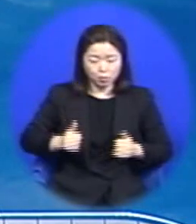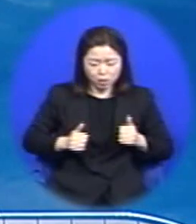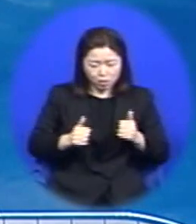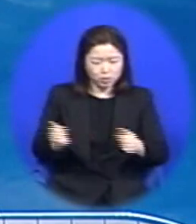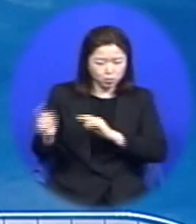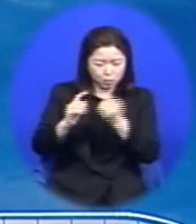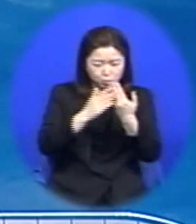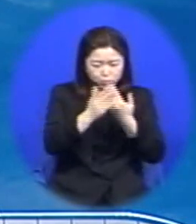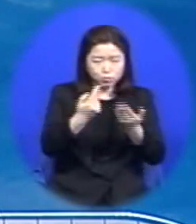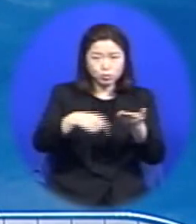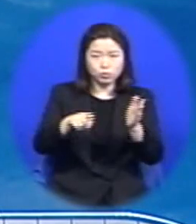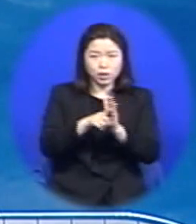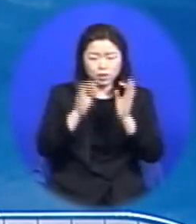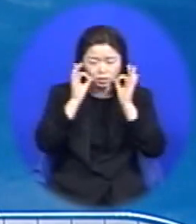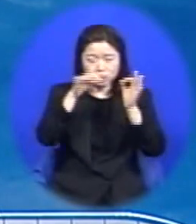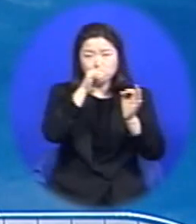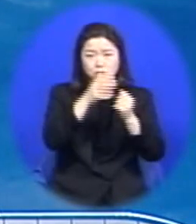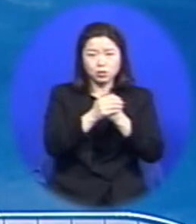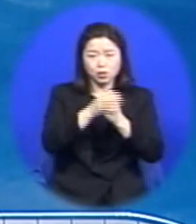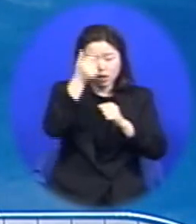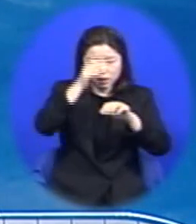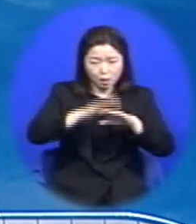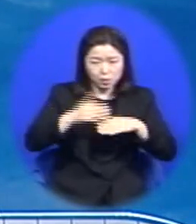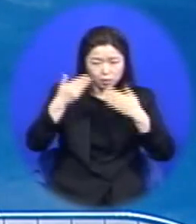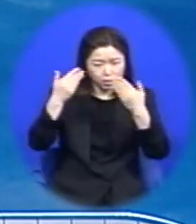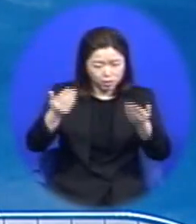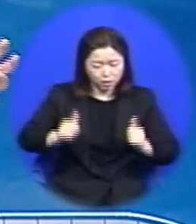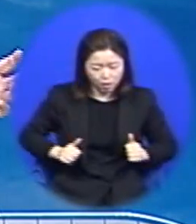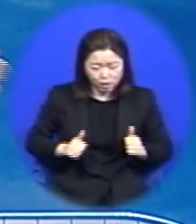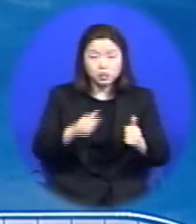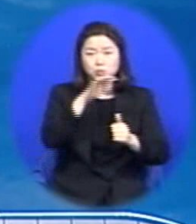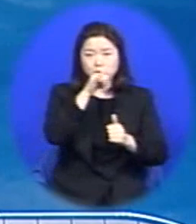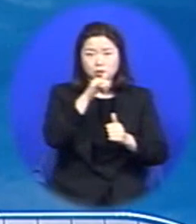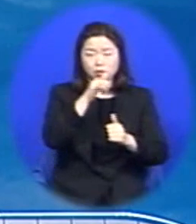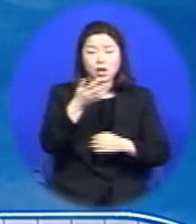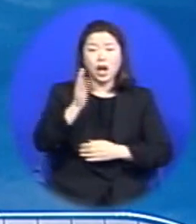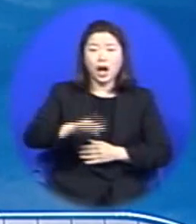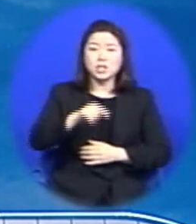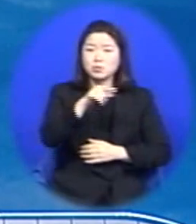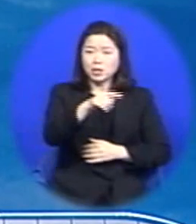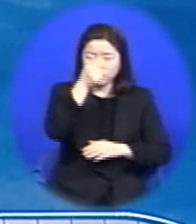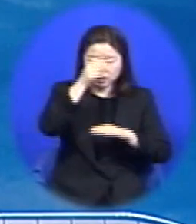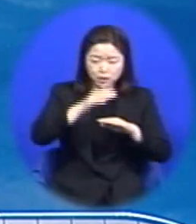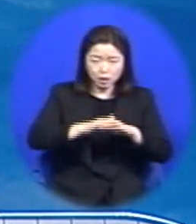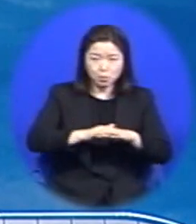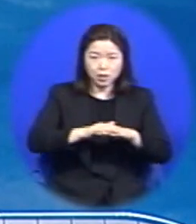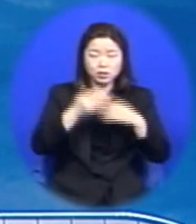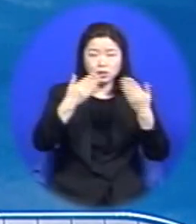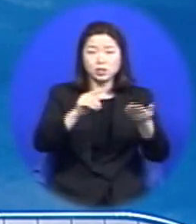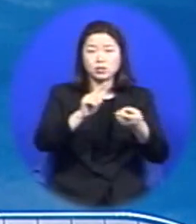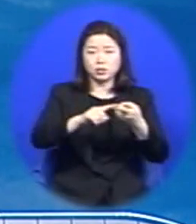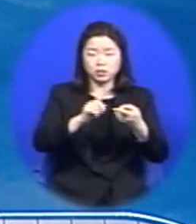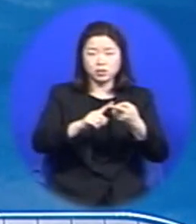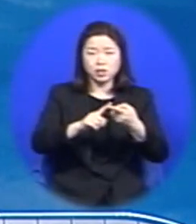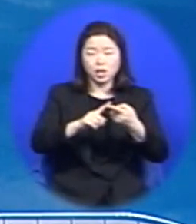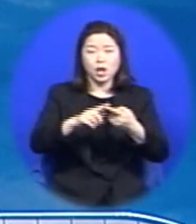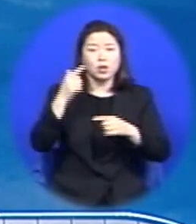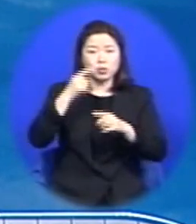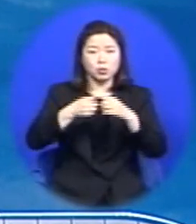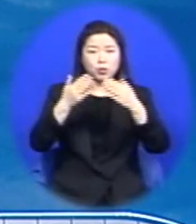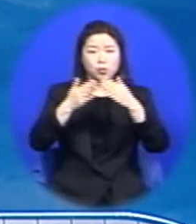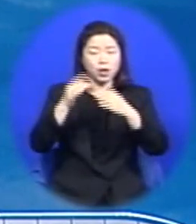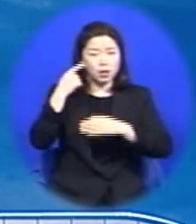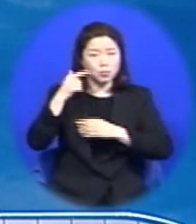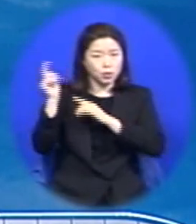했습니다. 예배도 열심히 드리려고 했지요. 그러나 그 예배는 교회 부흥을 위해서 필요한 것이었어요. 제자 훈련을